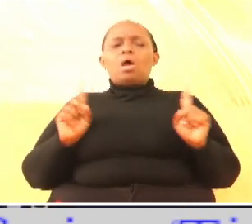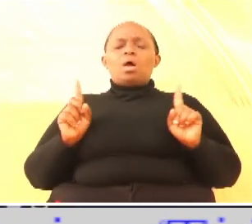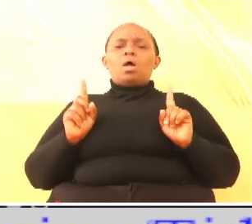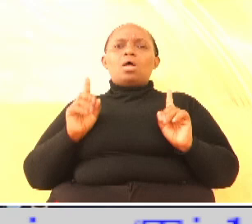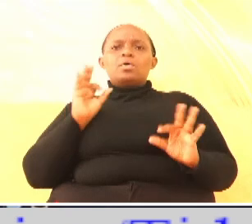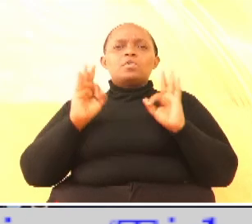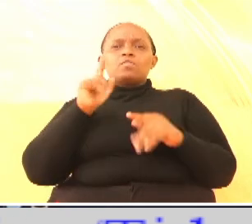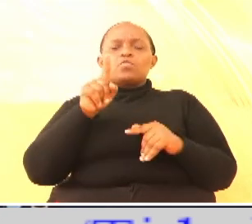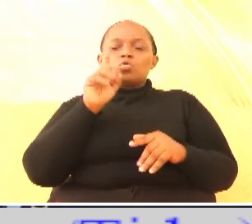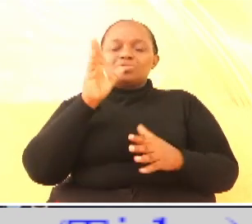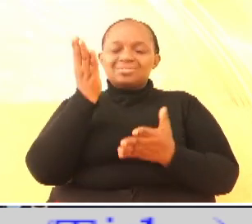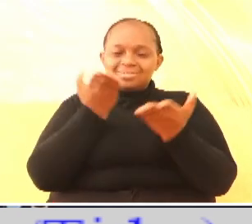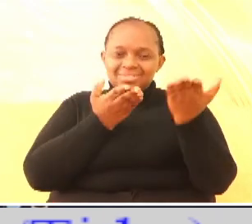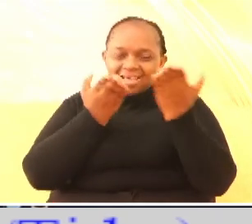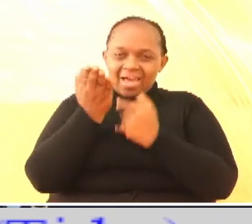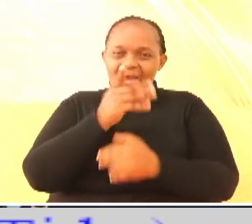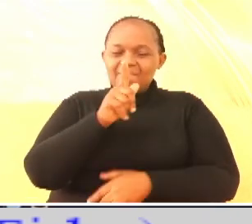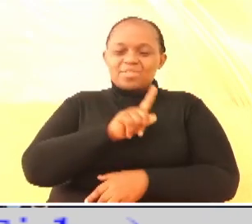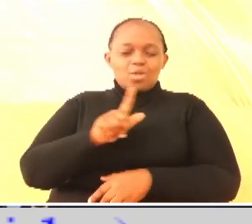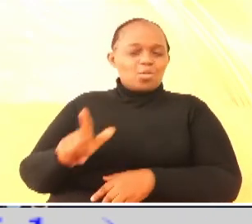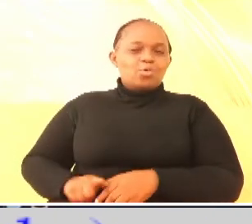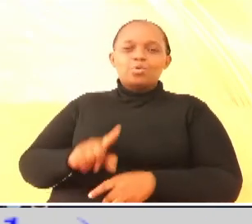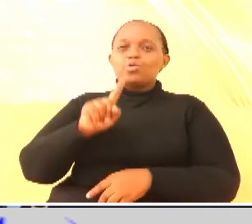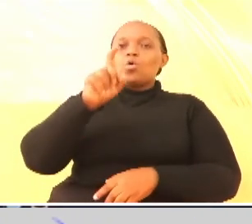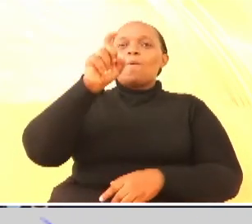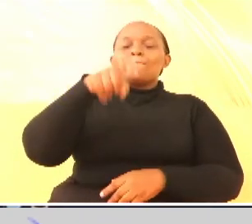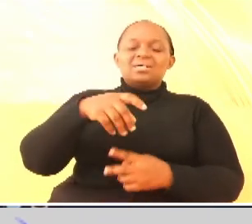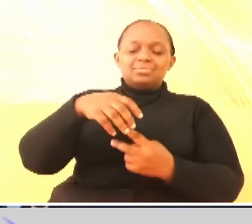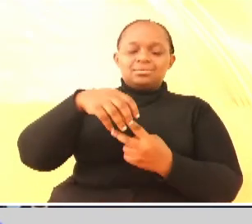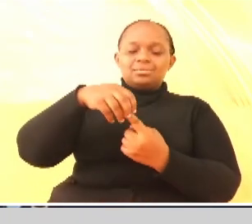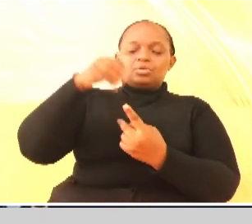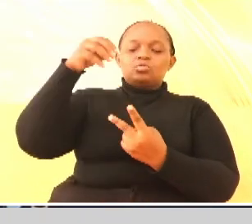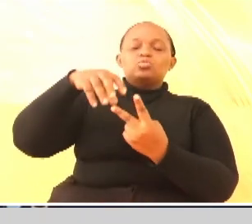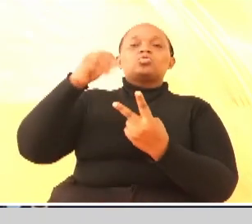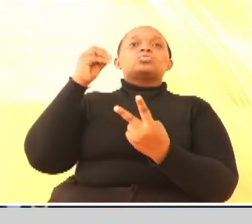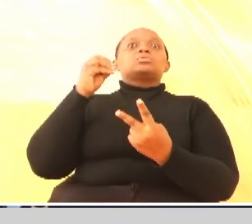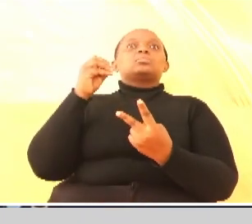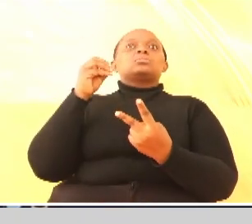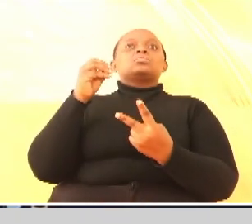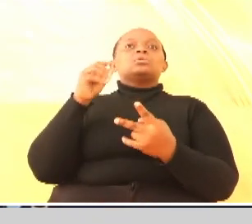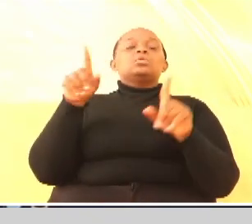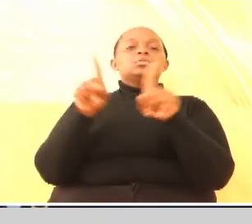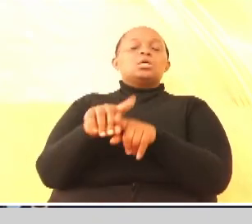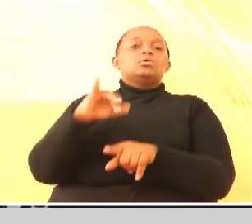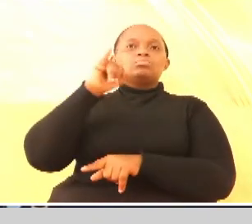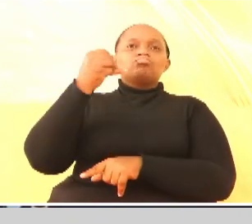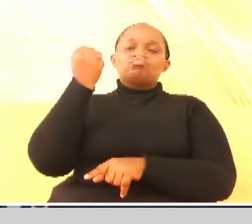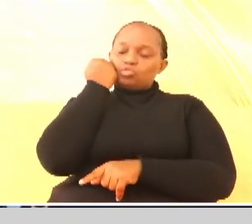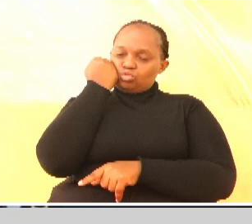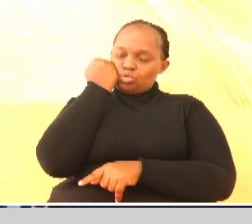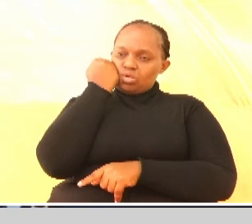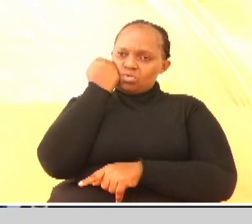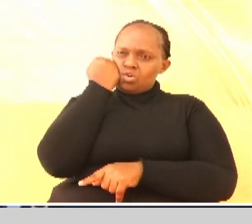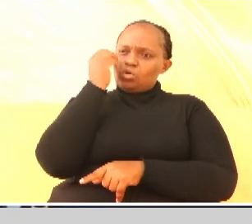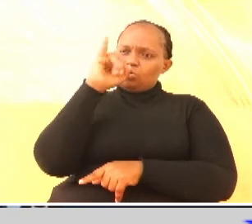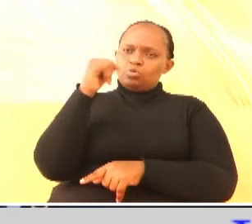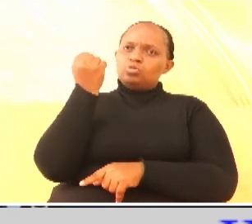Bwana lazima tuchague. Tuchague kama Joshua, mimi na nyumba yangu